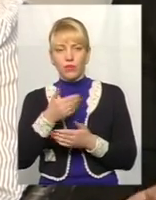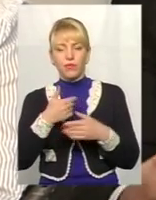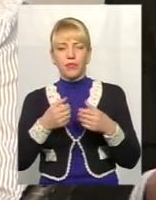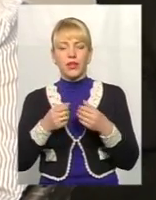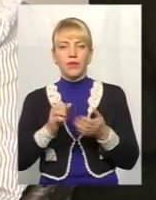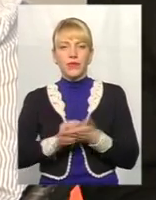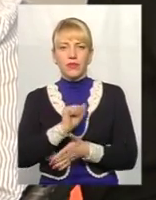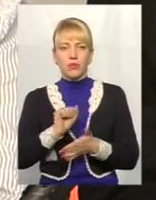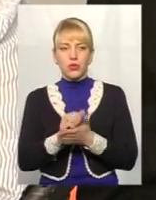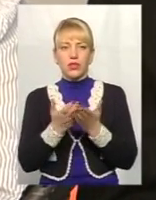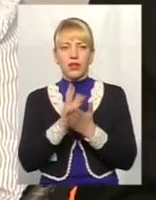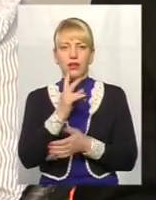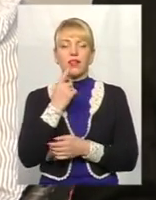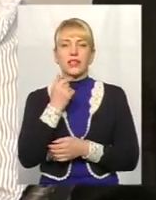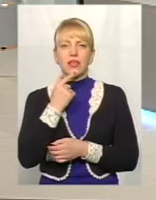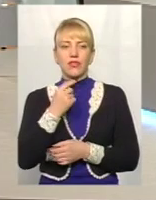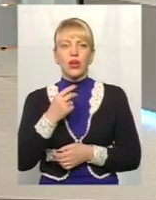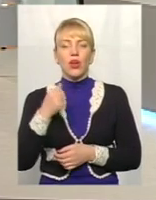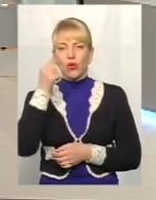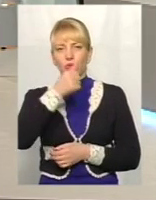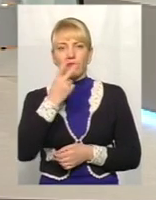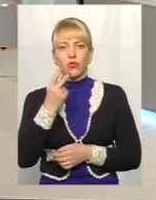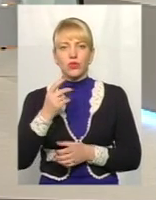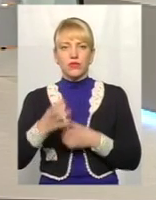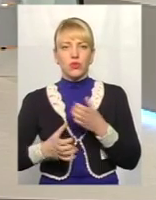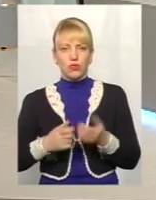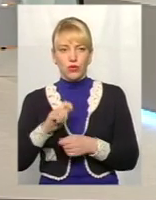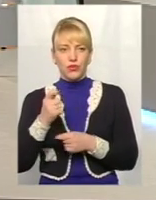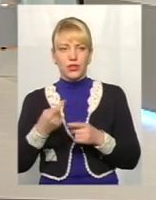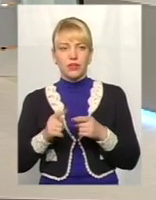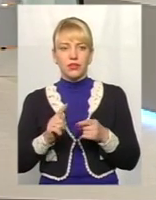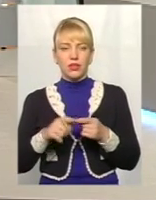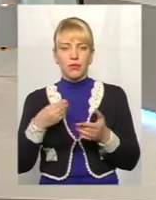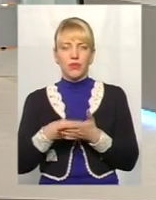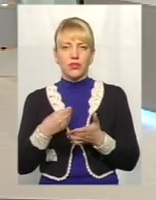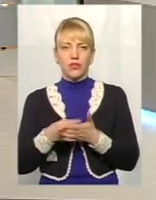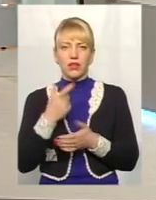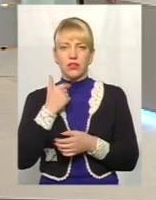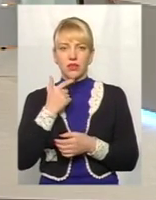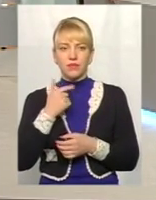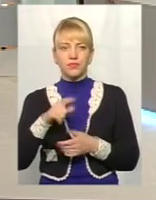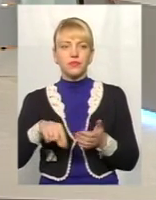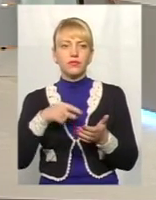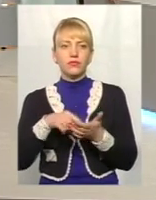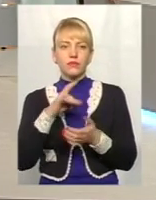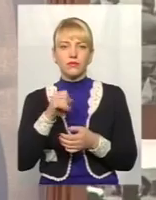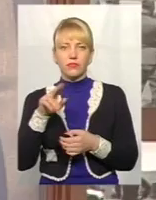книжку «Красилівщина в роки Другої світової війни». Це профінансувала Красилівська міська